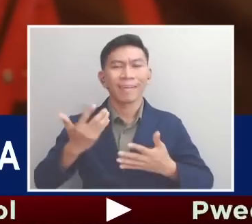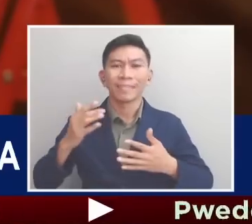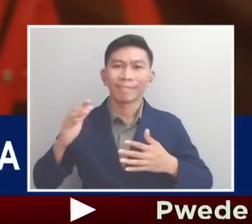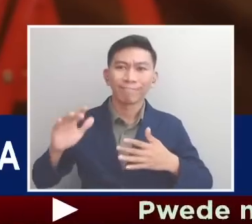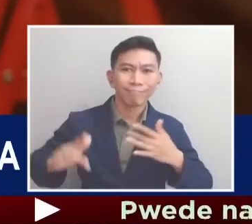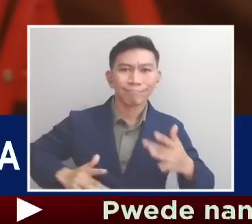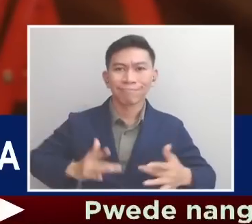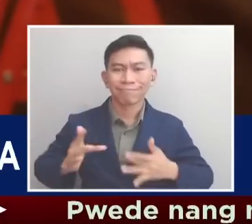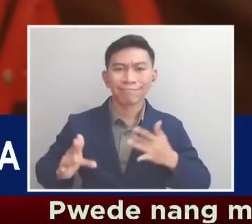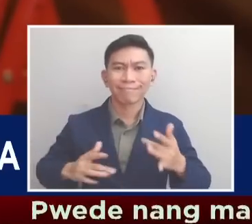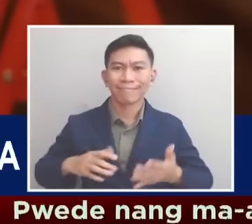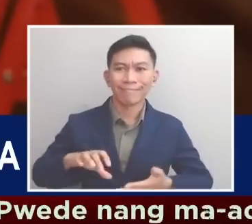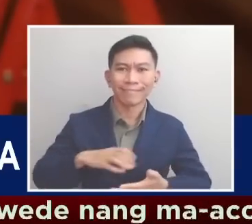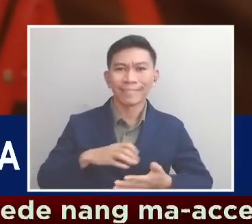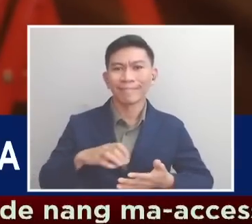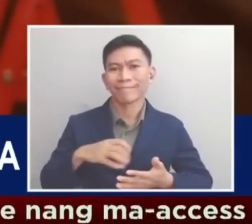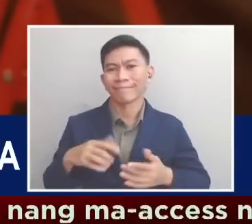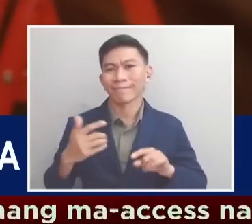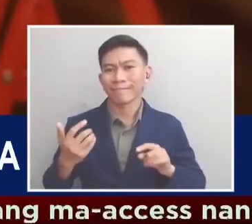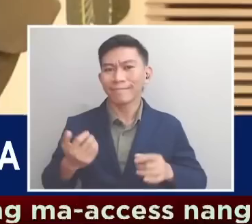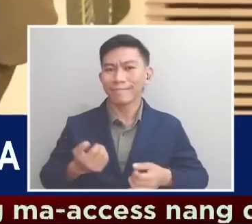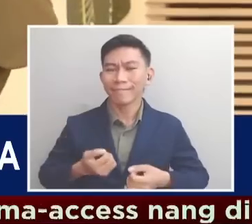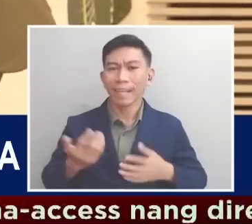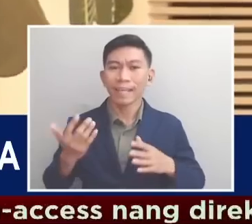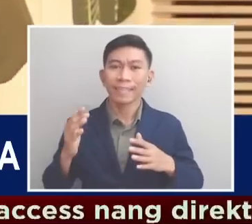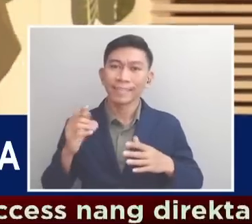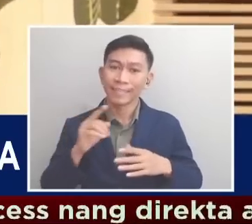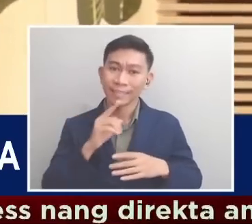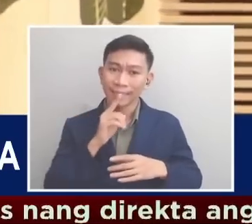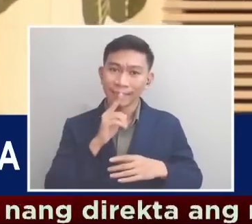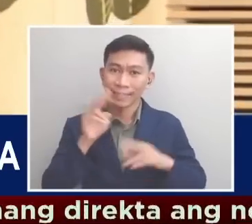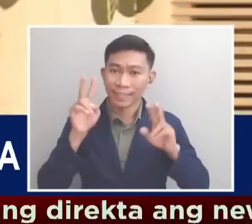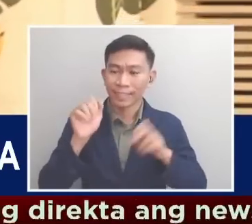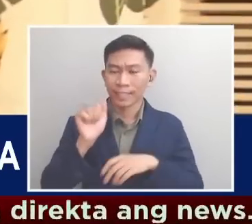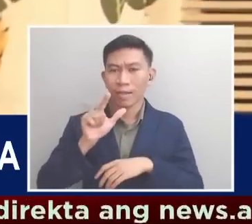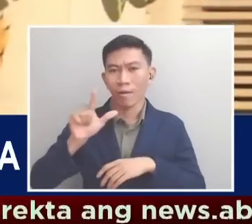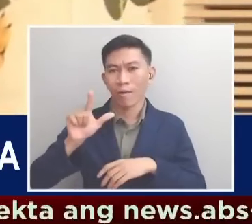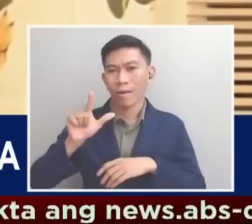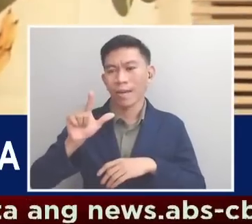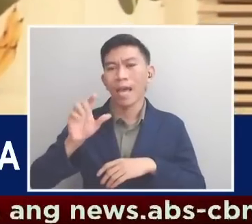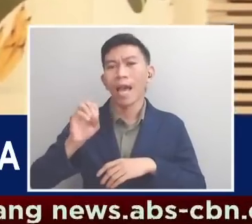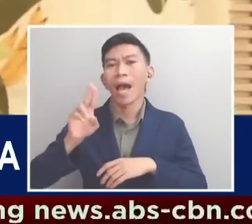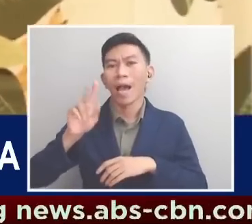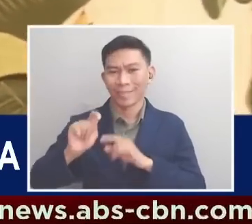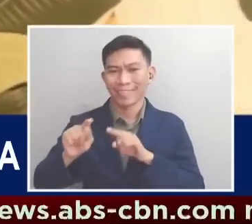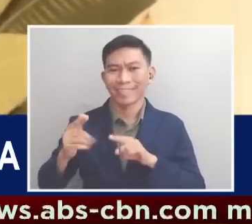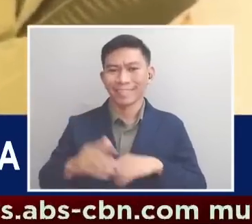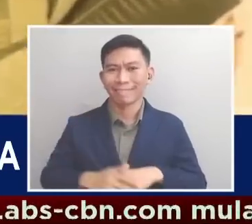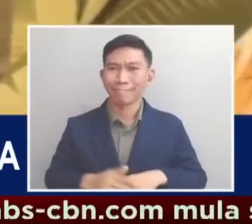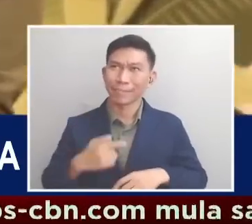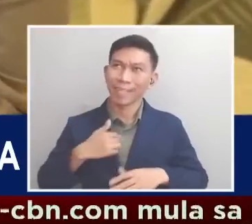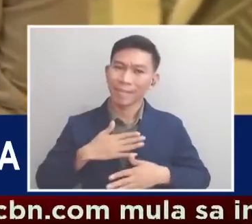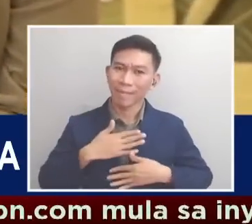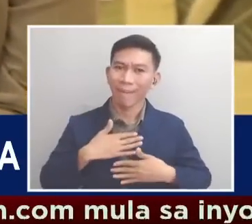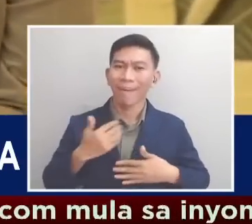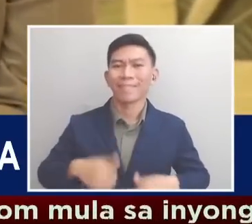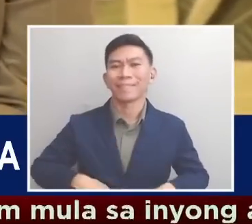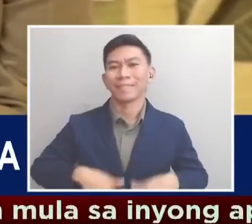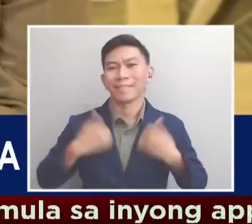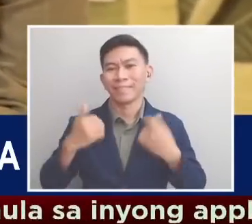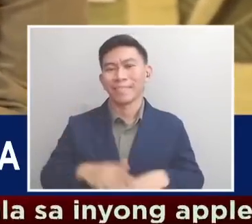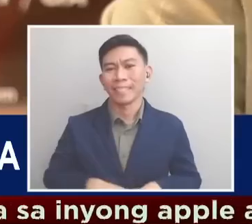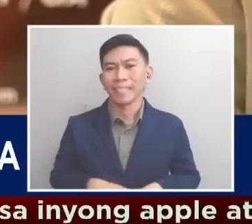At least buhay pa ako at kumakanta pa rin. Proudly in love din si Sherian sa kanyang partner na si Mel, na producer ng kanyang All